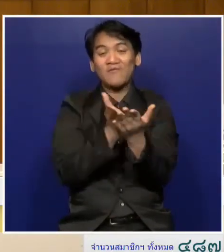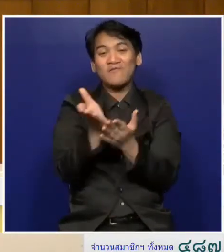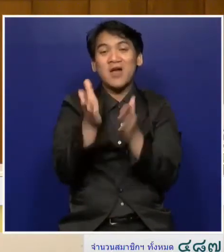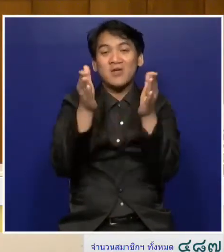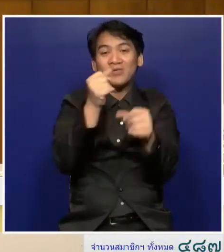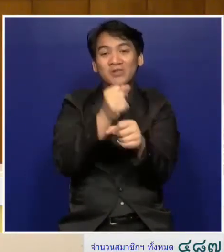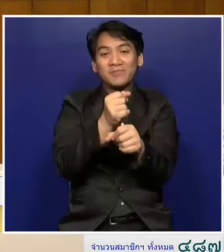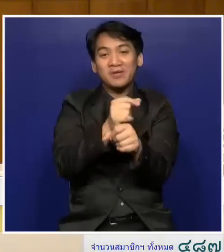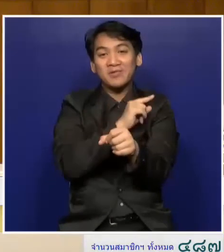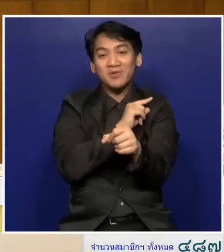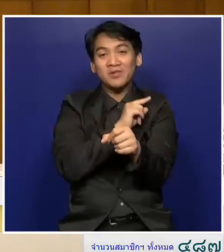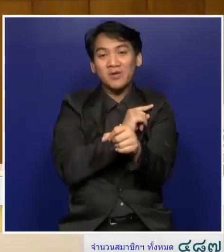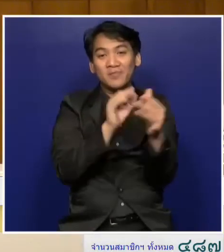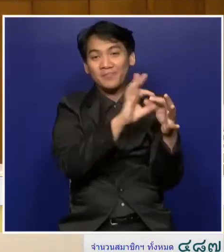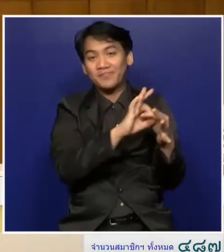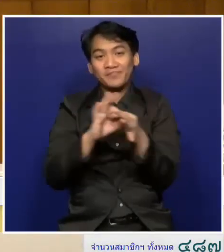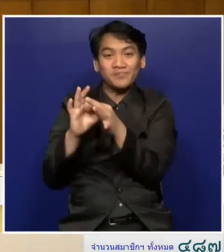วกับสหาประชาชาตด้วย